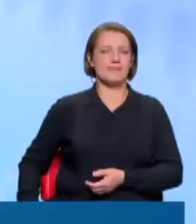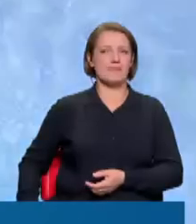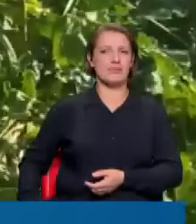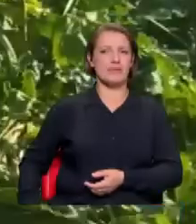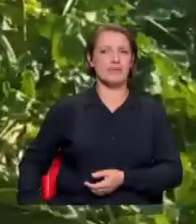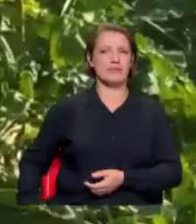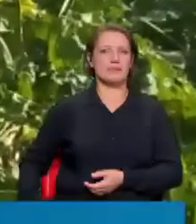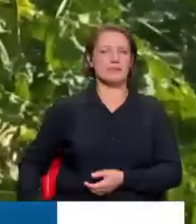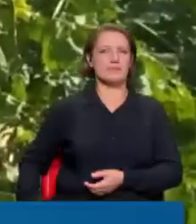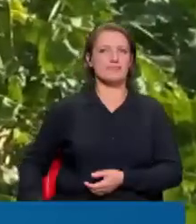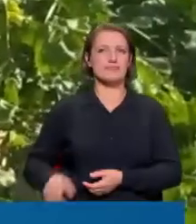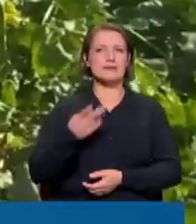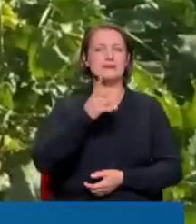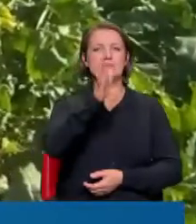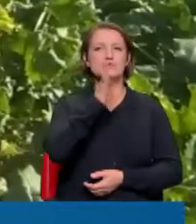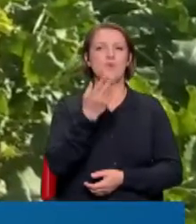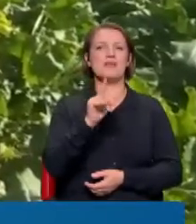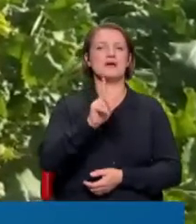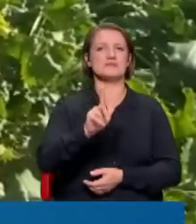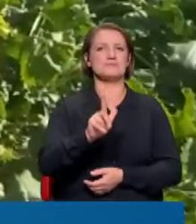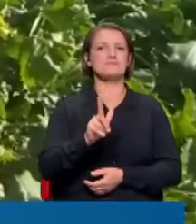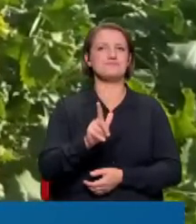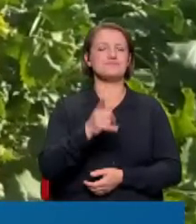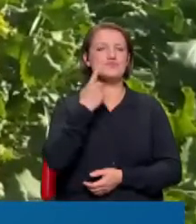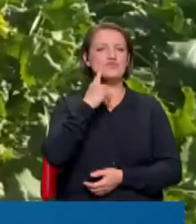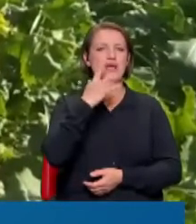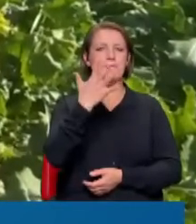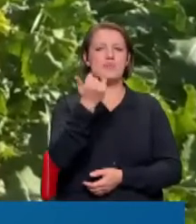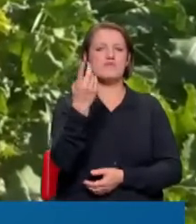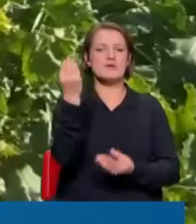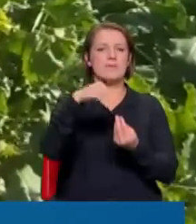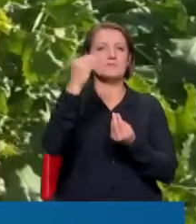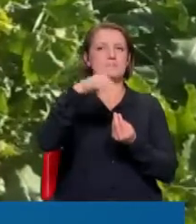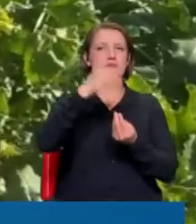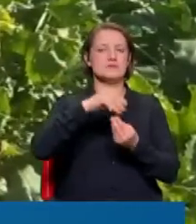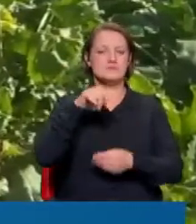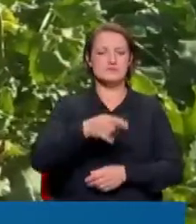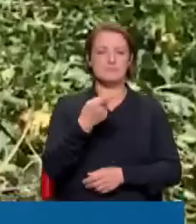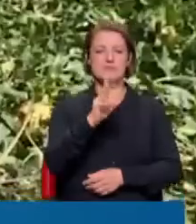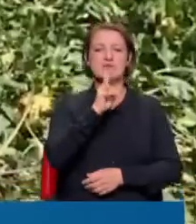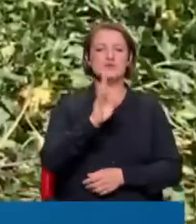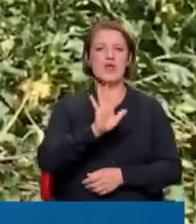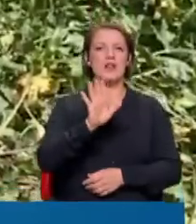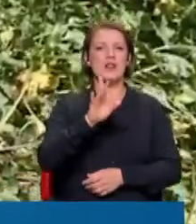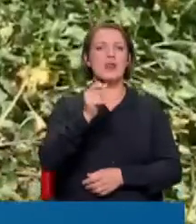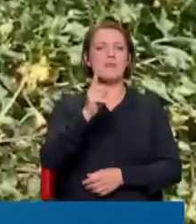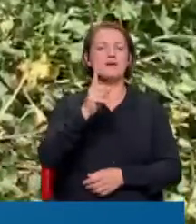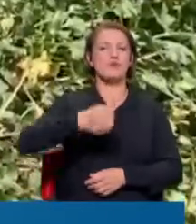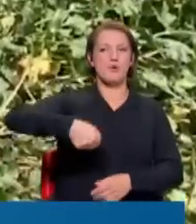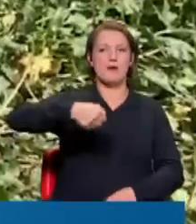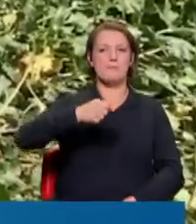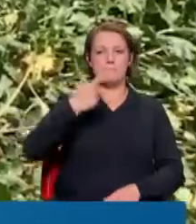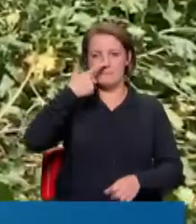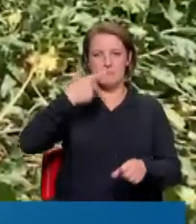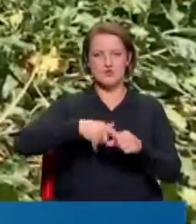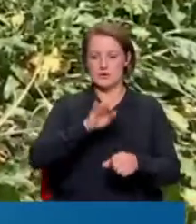pancarın normal fiyatı 2500 L olması lazım şeker 5 defa zam yedi Şu anda 1250 L Bir torba şeker mazot 40